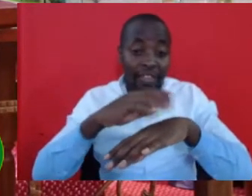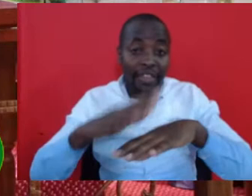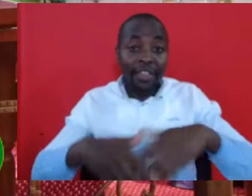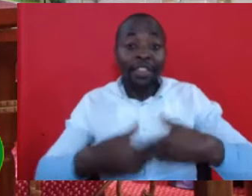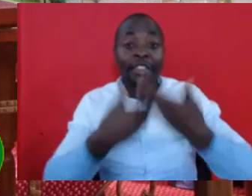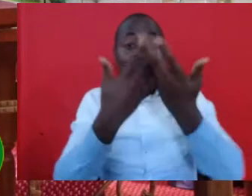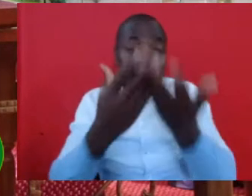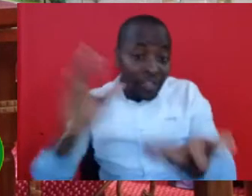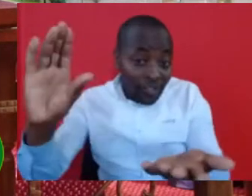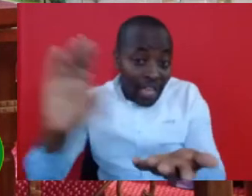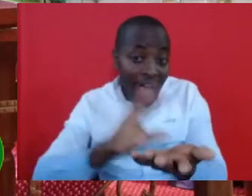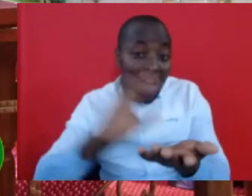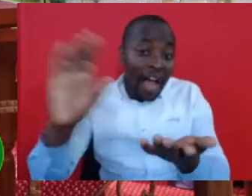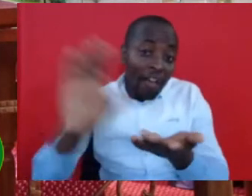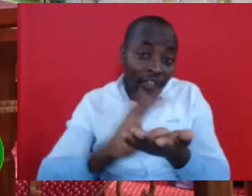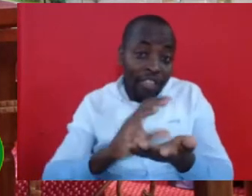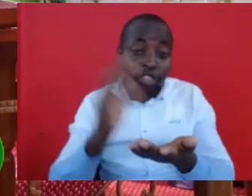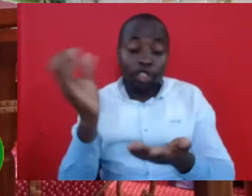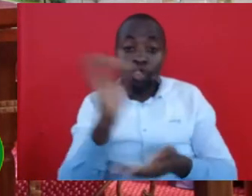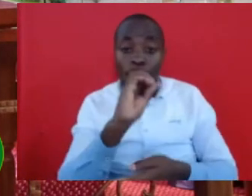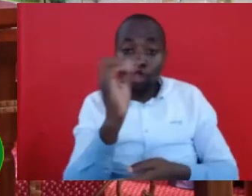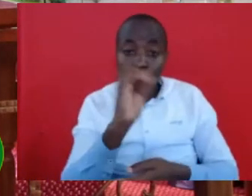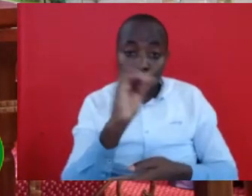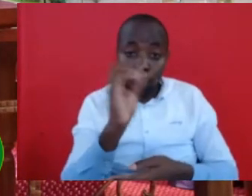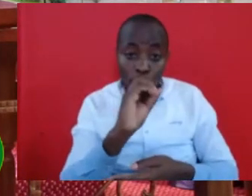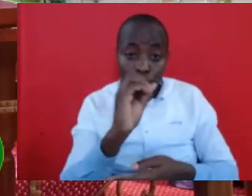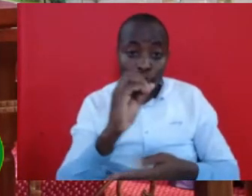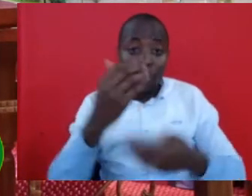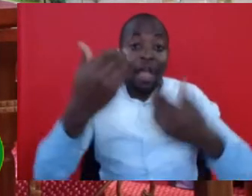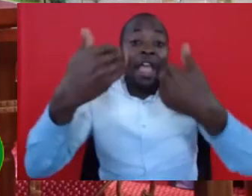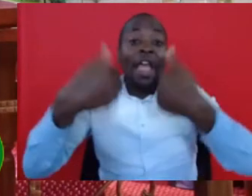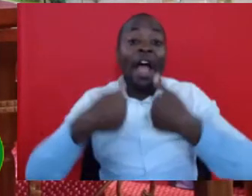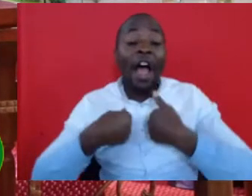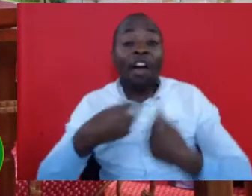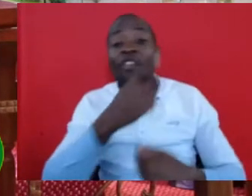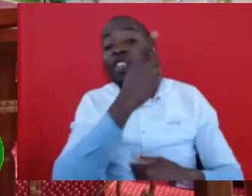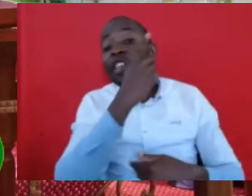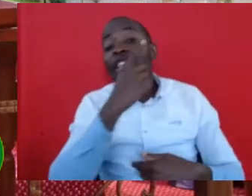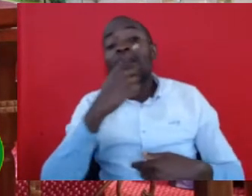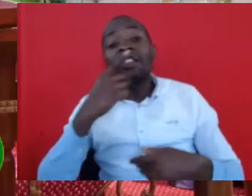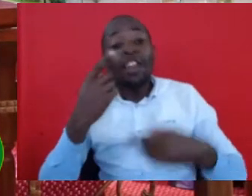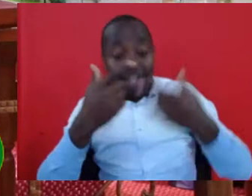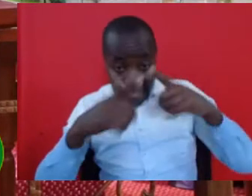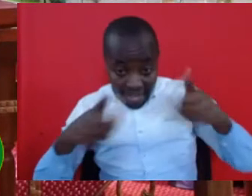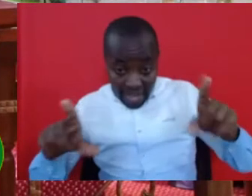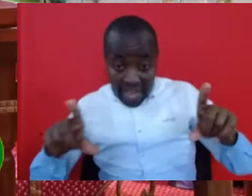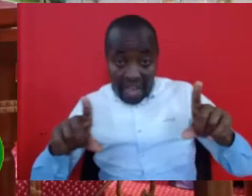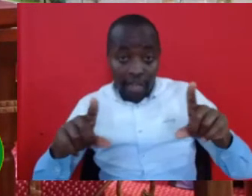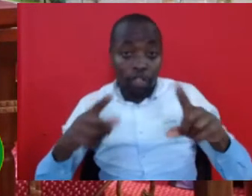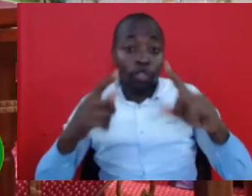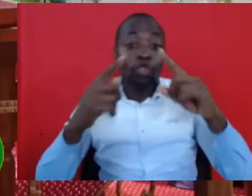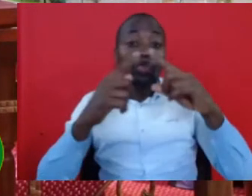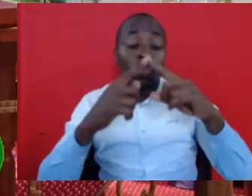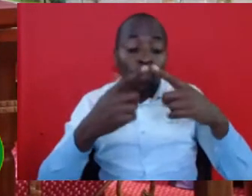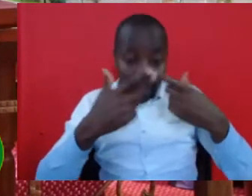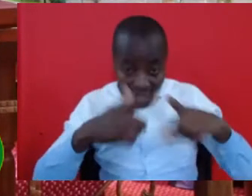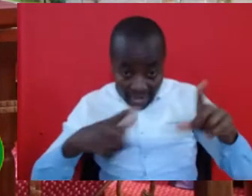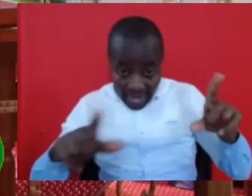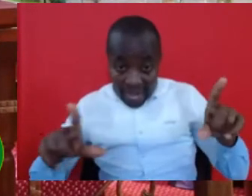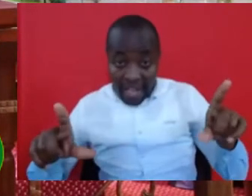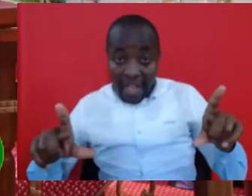haioteshi mavuno. Nimeleta ukame nchini, ukaadhili vilima na mashamba ya